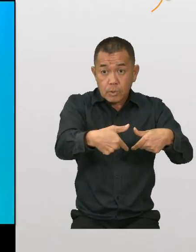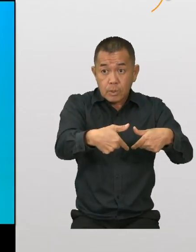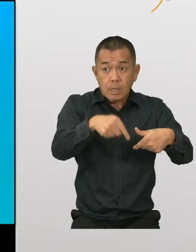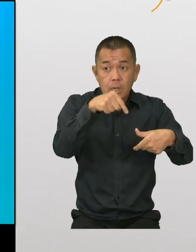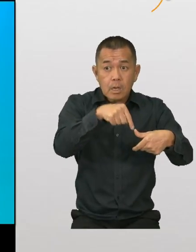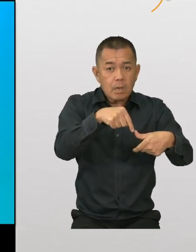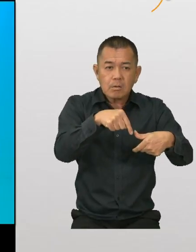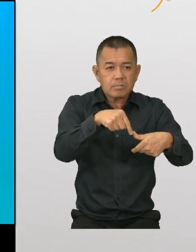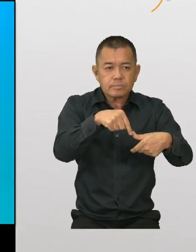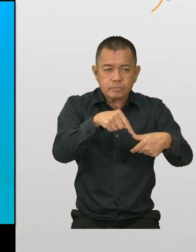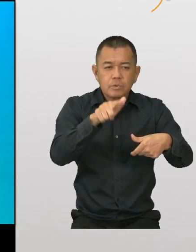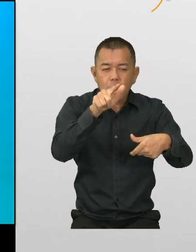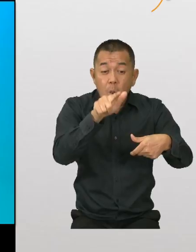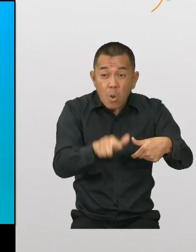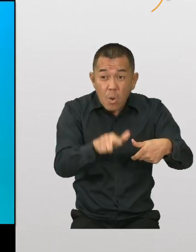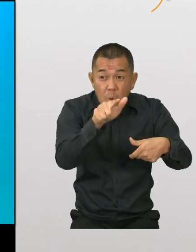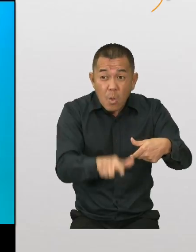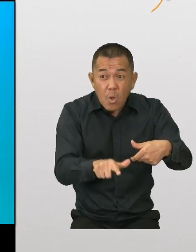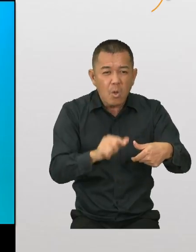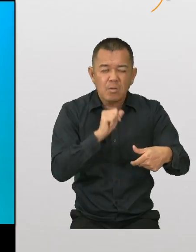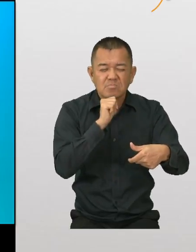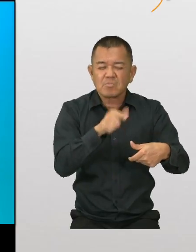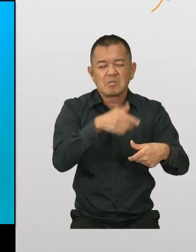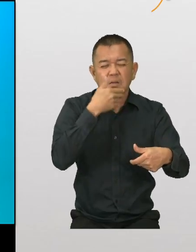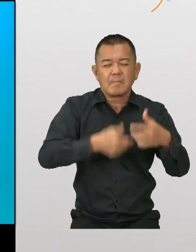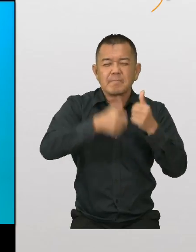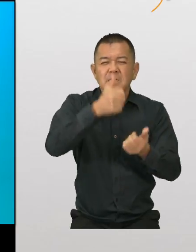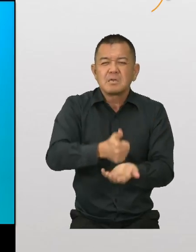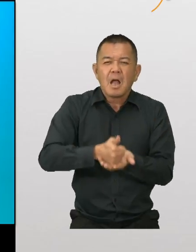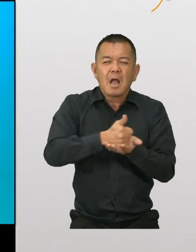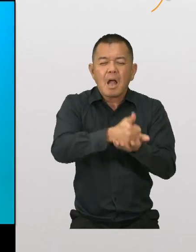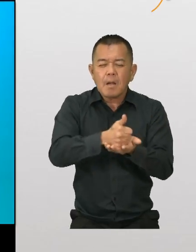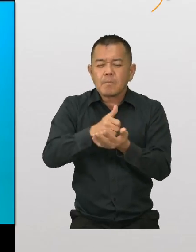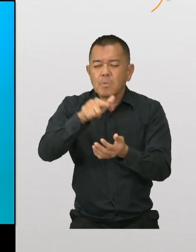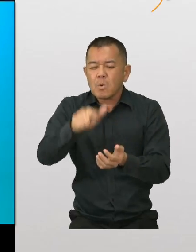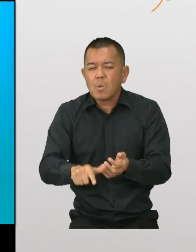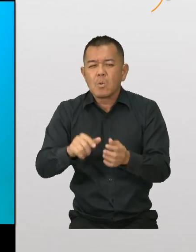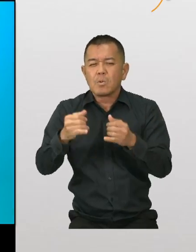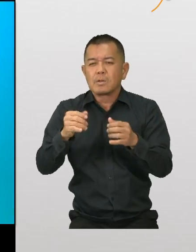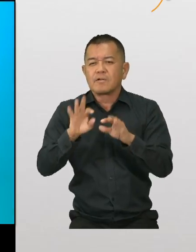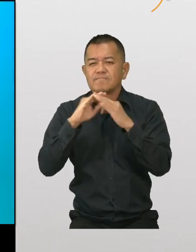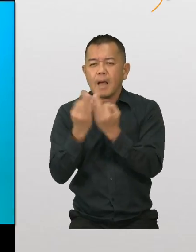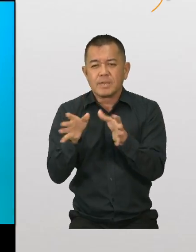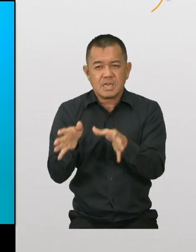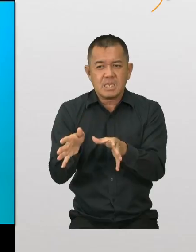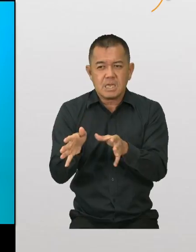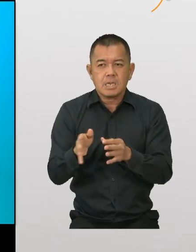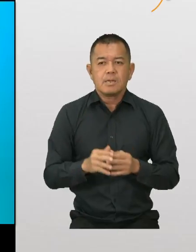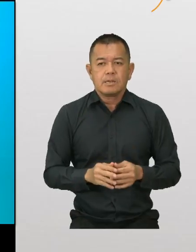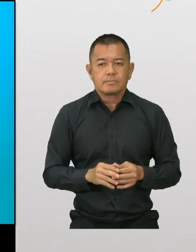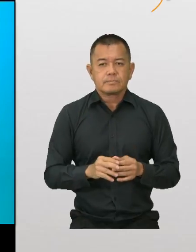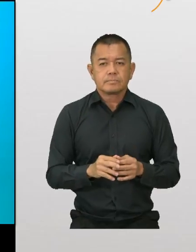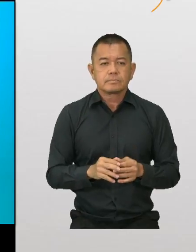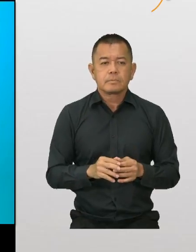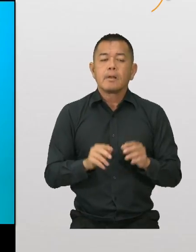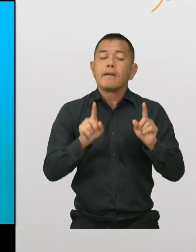帮 to 助 help 中低收 local 入家庭 or 的 low 最好的 income 办法 families. 有什么更有效的办 A 法 more 呢？ effective way is to